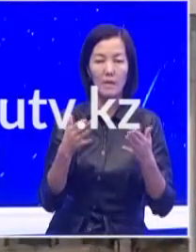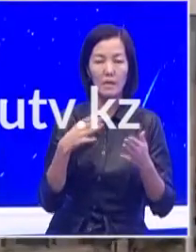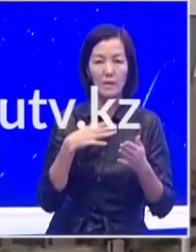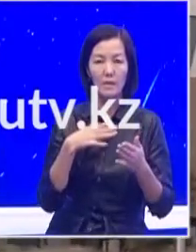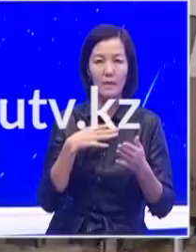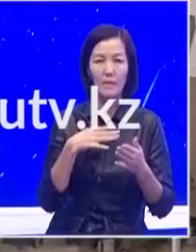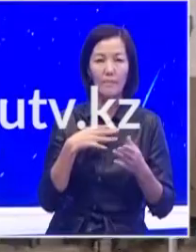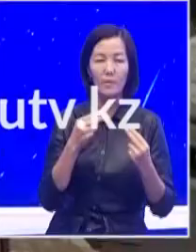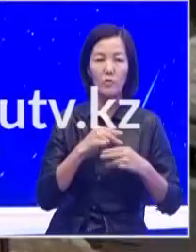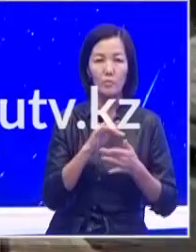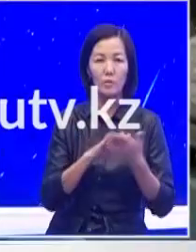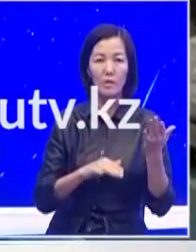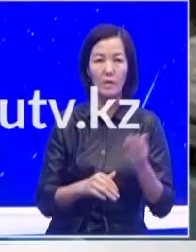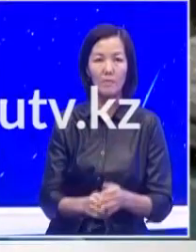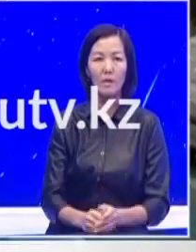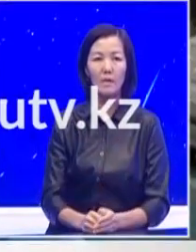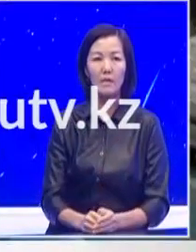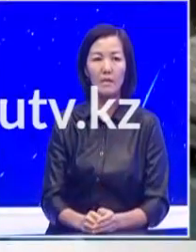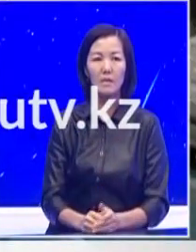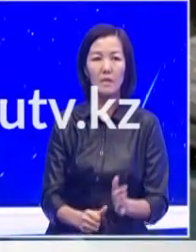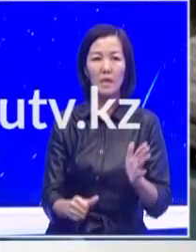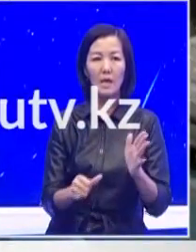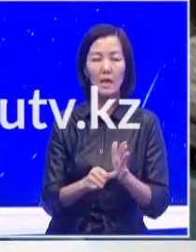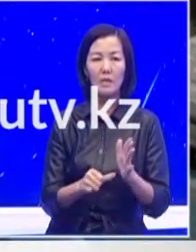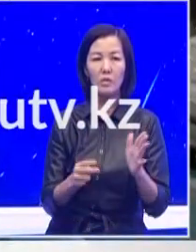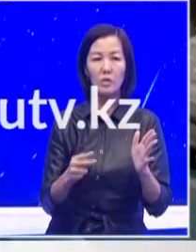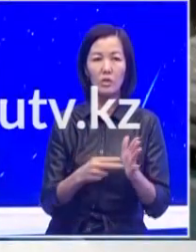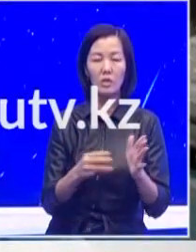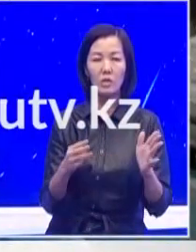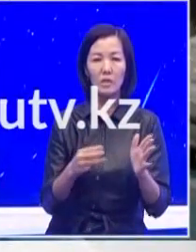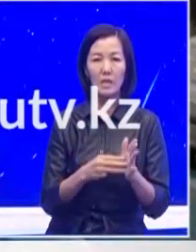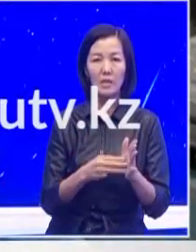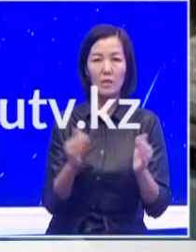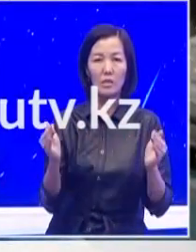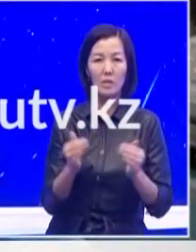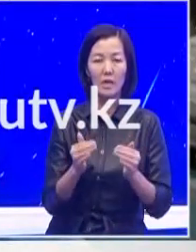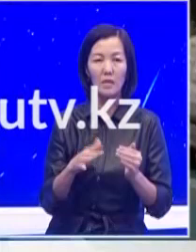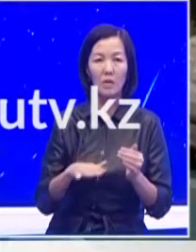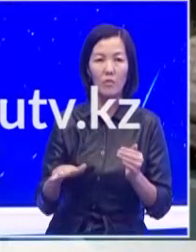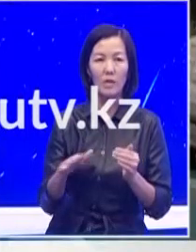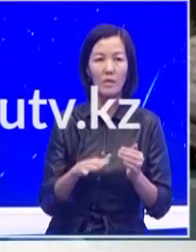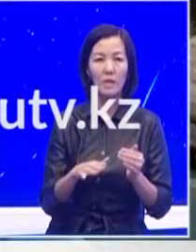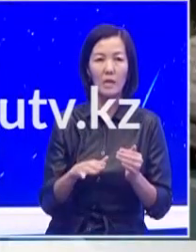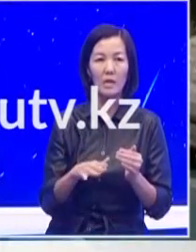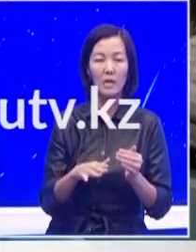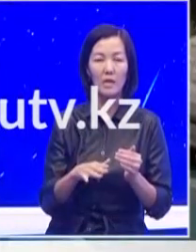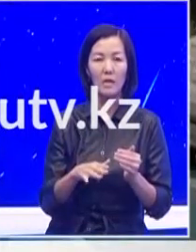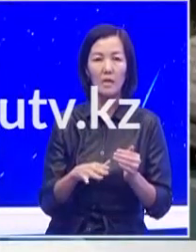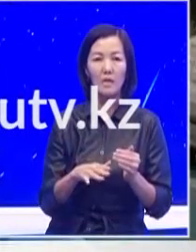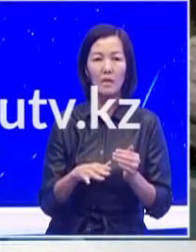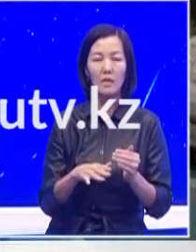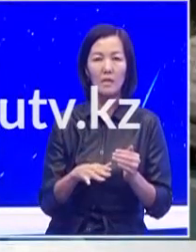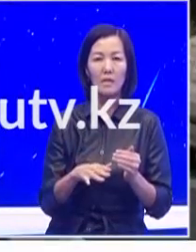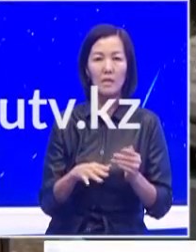жұмыс әлі де жалғаспақ. Қазір осы 6-шы, 7-шы, 8-шы шағын аудандарында коммерциялық тұрғын үйлер бар,